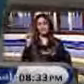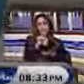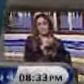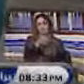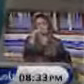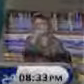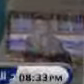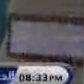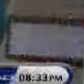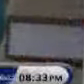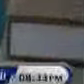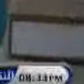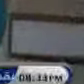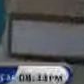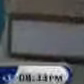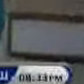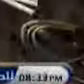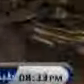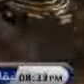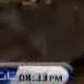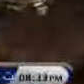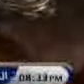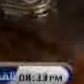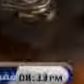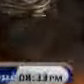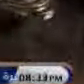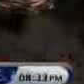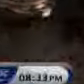نيفين سليم، 90 دقيقة، قناة المحور.